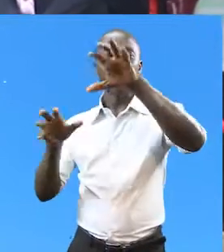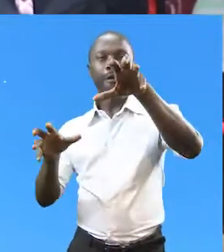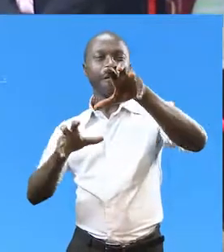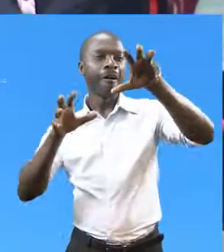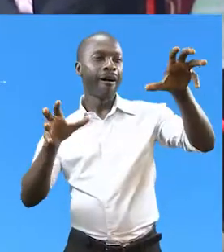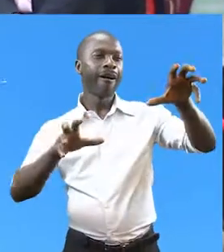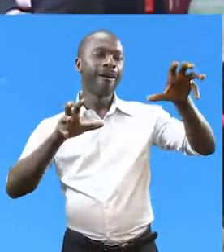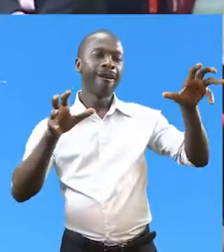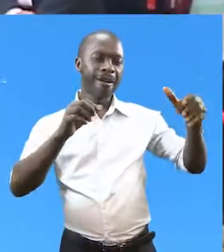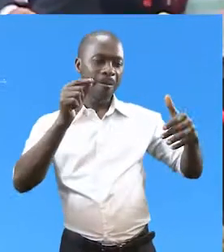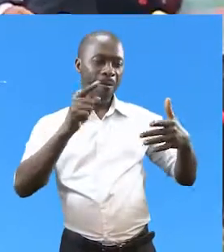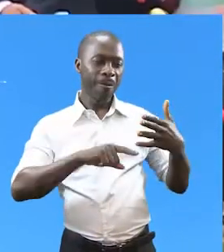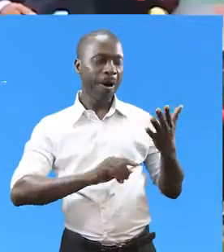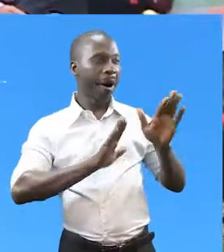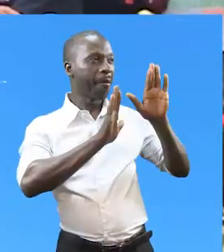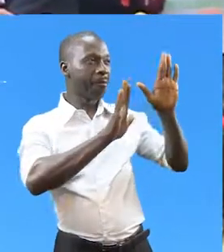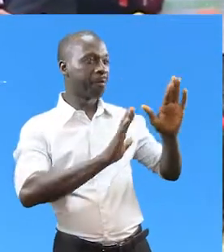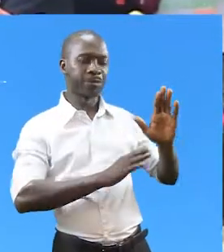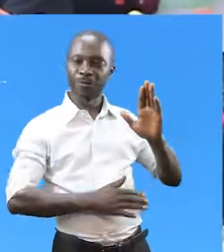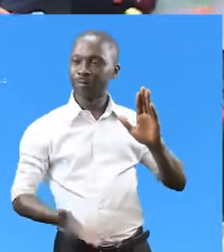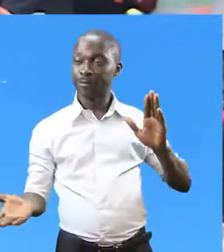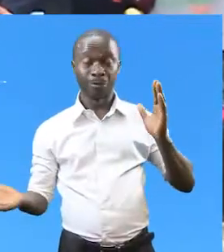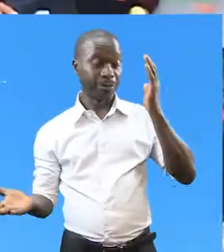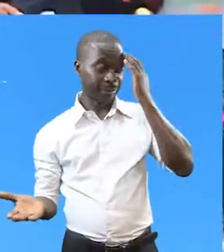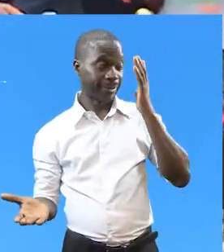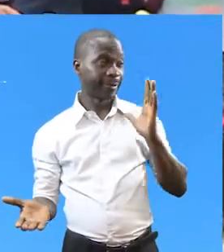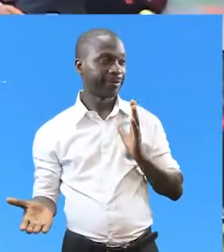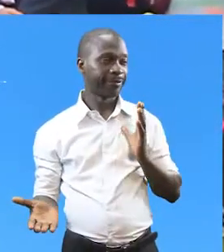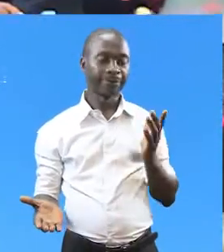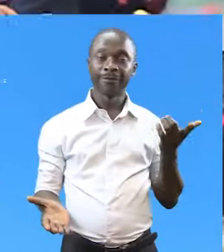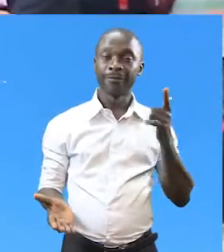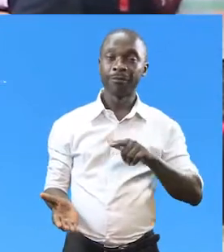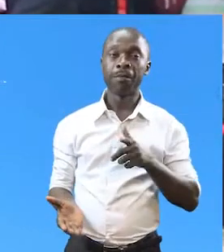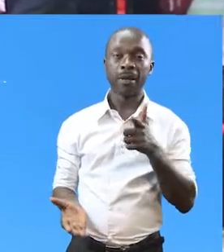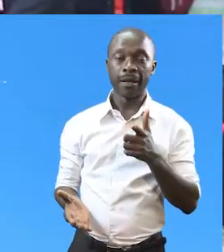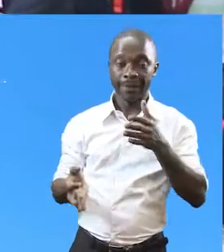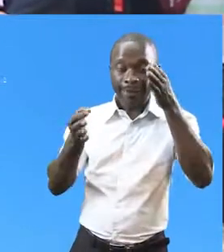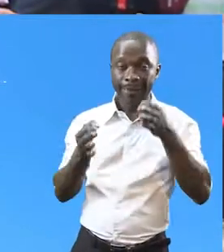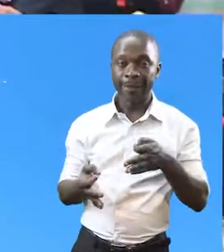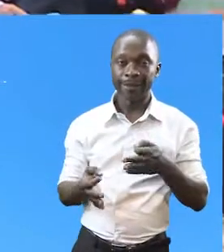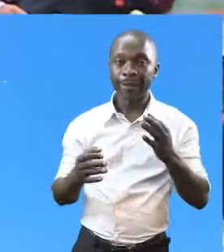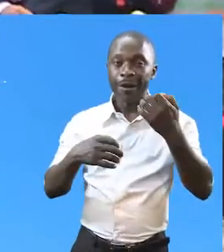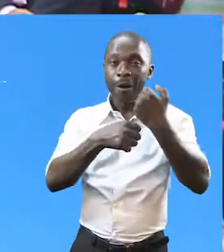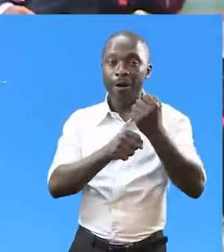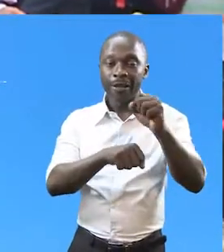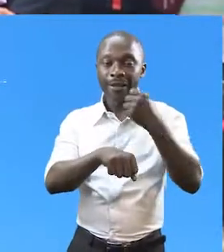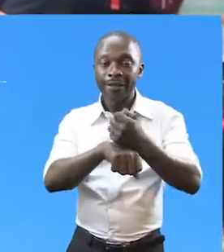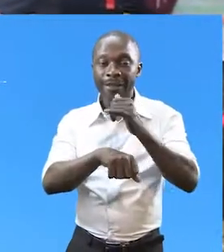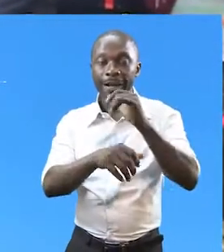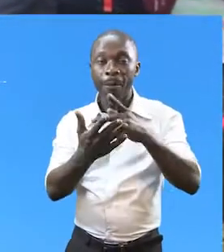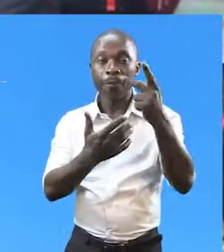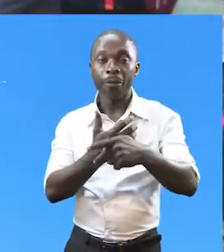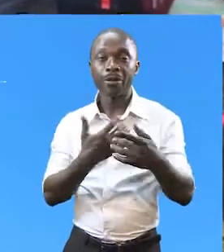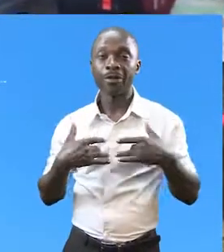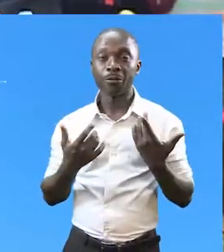compétition fait du Grand Prix cycliste international Chantal Biya, au fil des éditions,